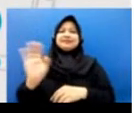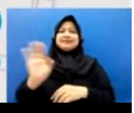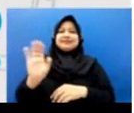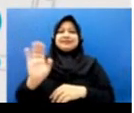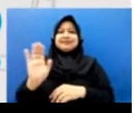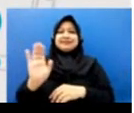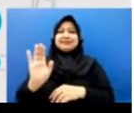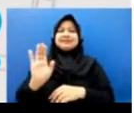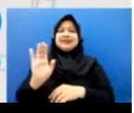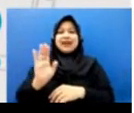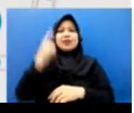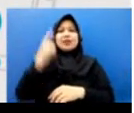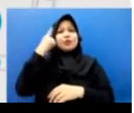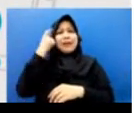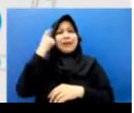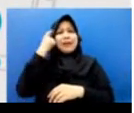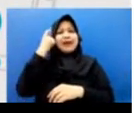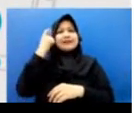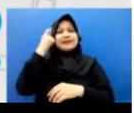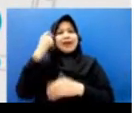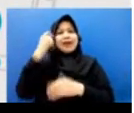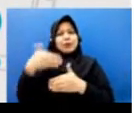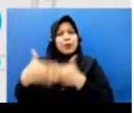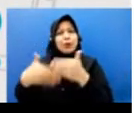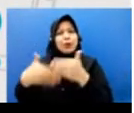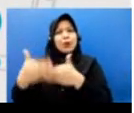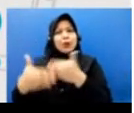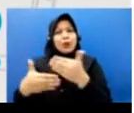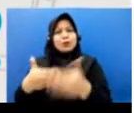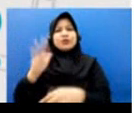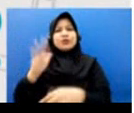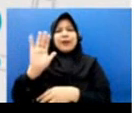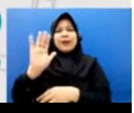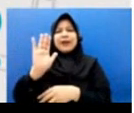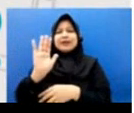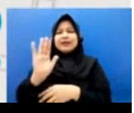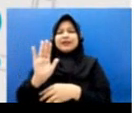dilakukan untuk menjaga supaya kita tidak punah, berubah atau punah.